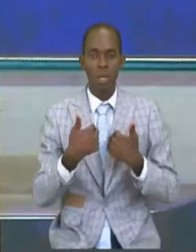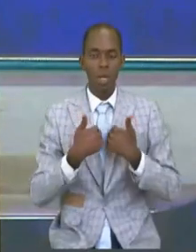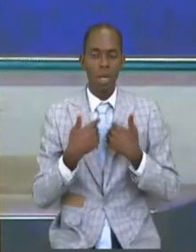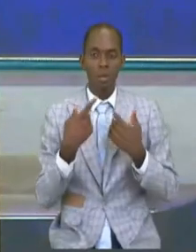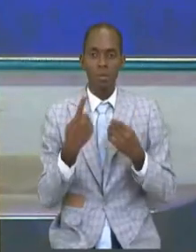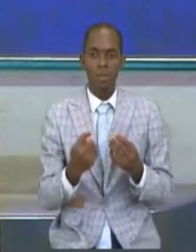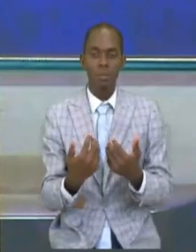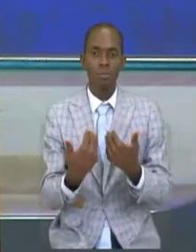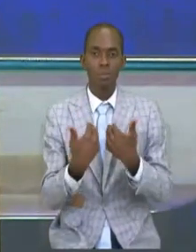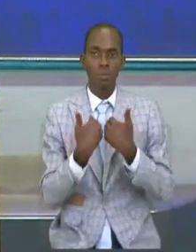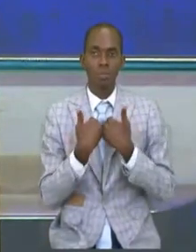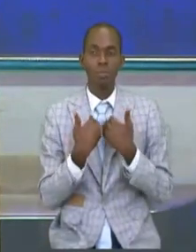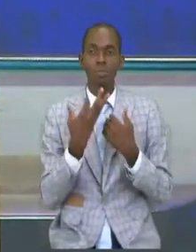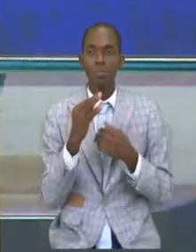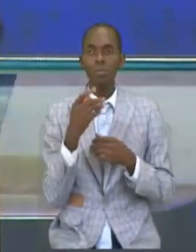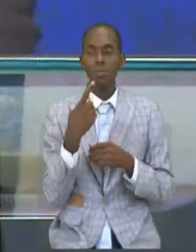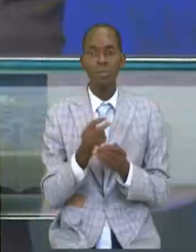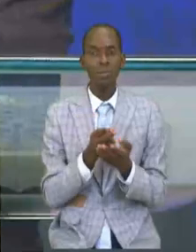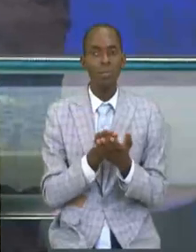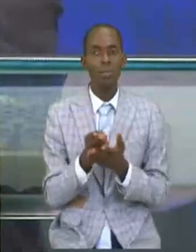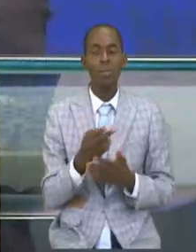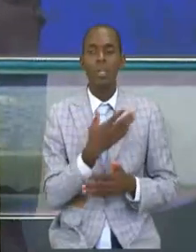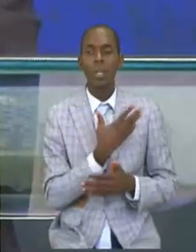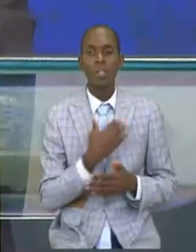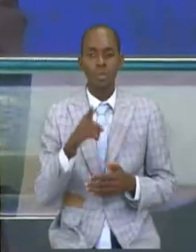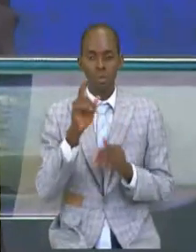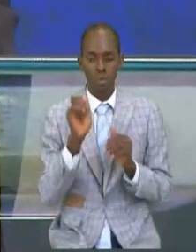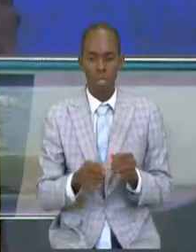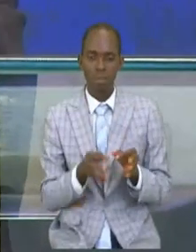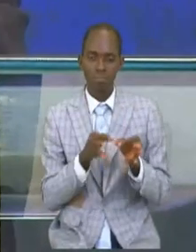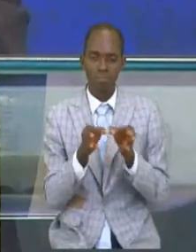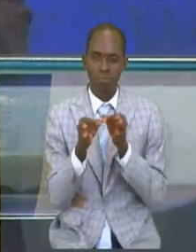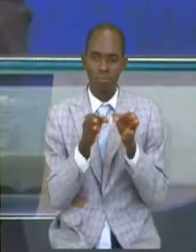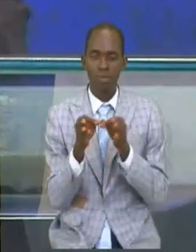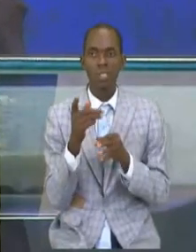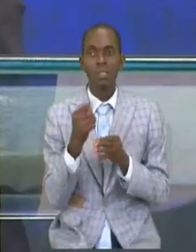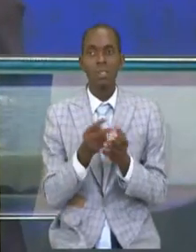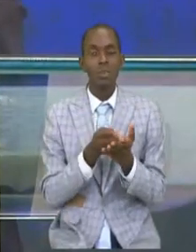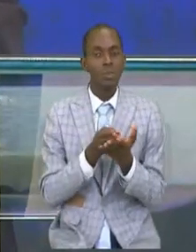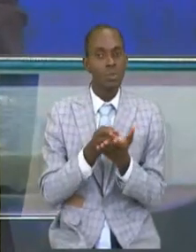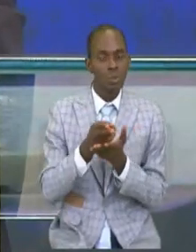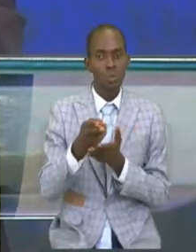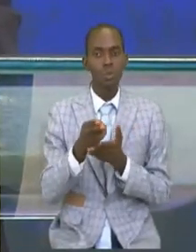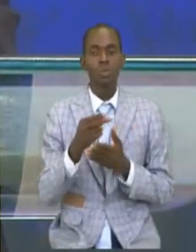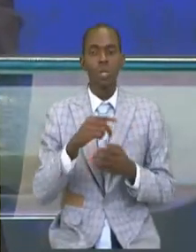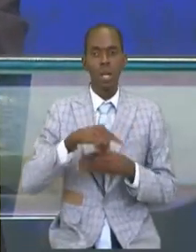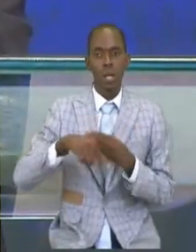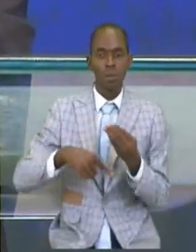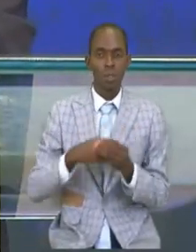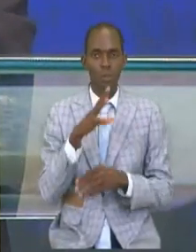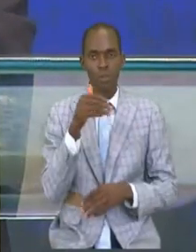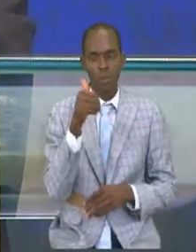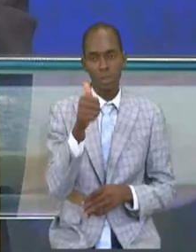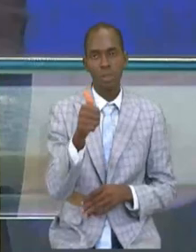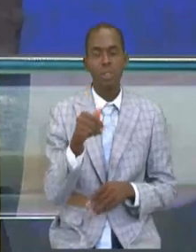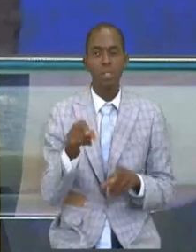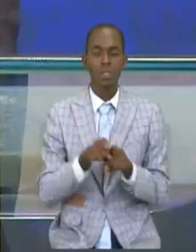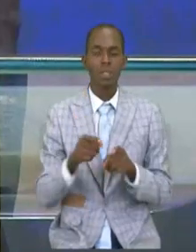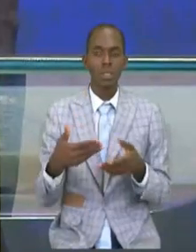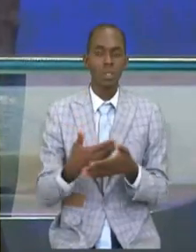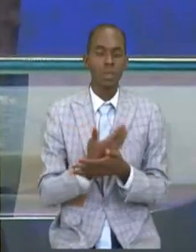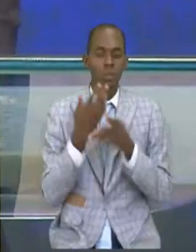vous devez la connaître, vous expérimentez la vérité, vous avez la possession de la vérité, vous pouvez expliquer